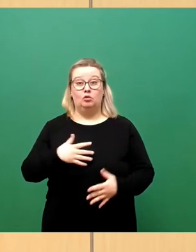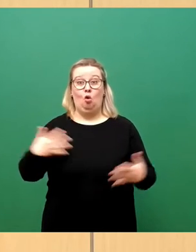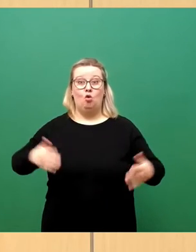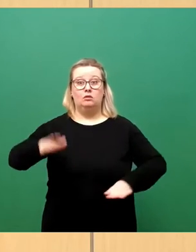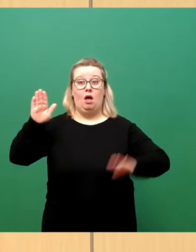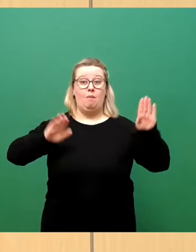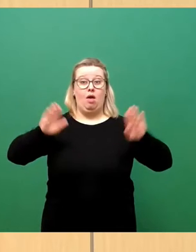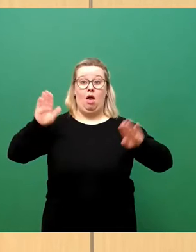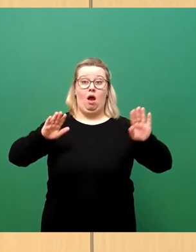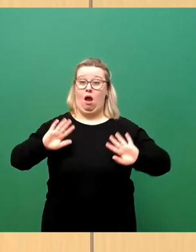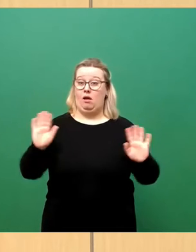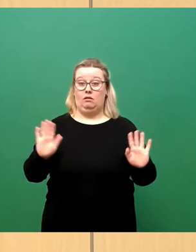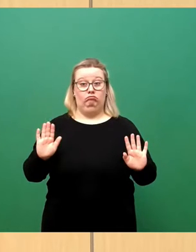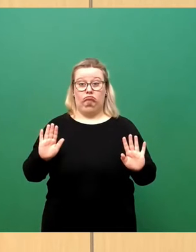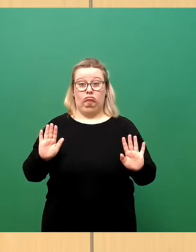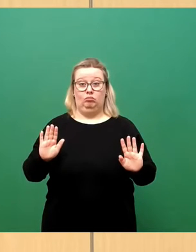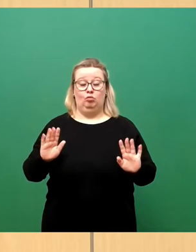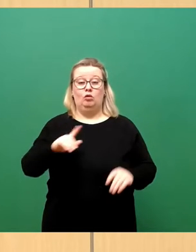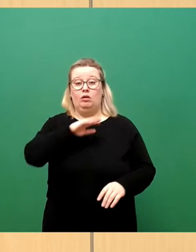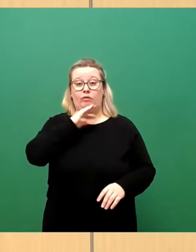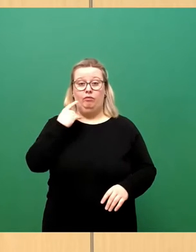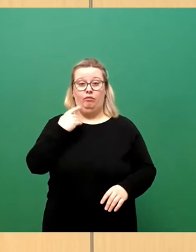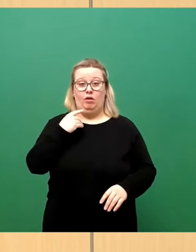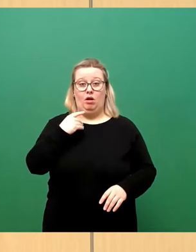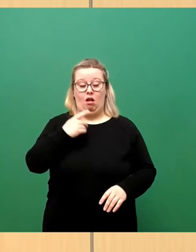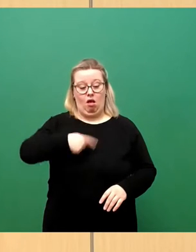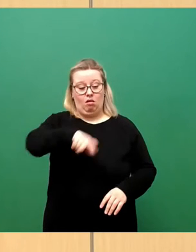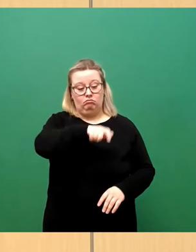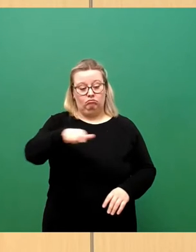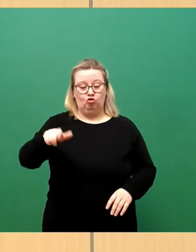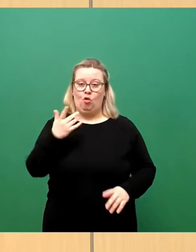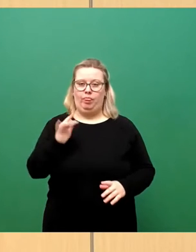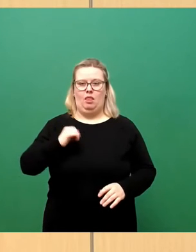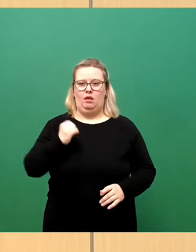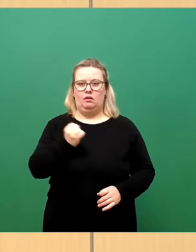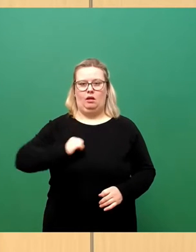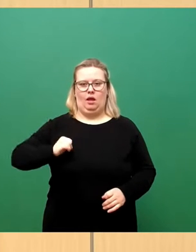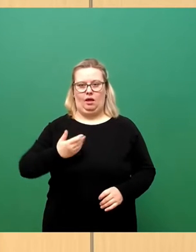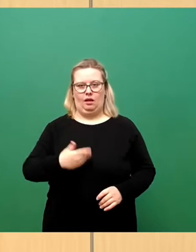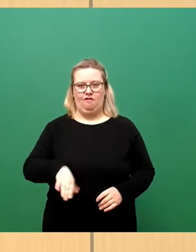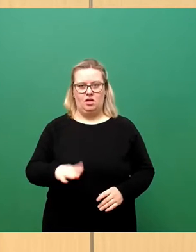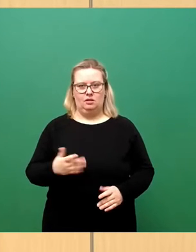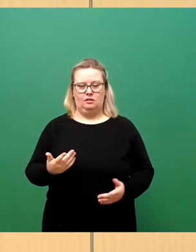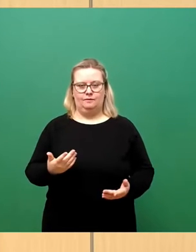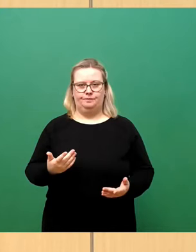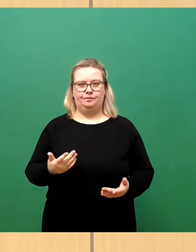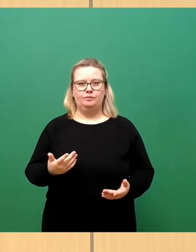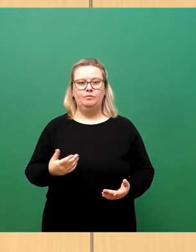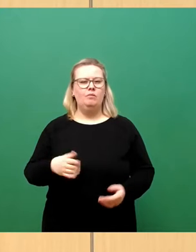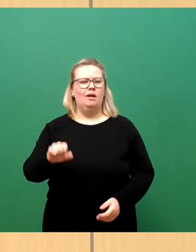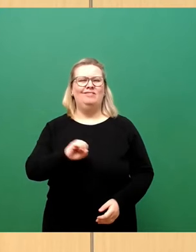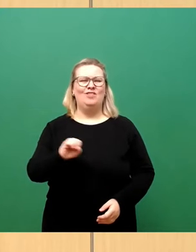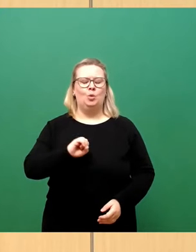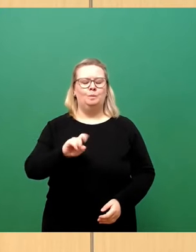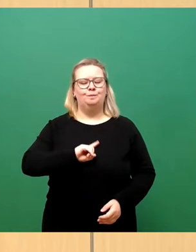worden, denn breite Teile dieses Rates waren auch damals schon dagegen, weil wir die Befürchtung hatten,